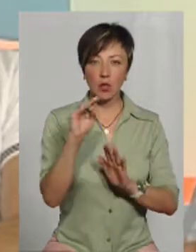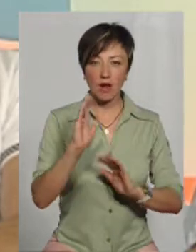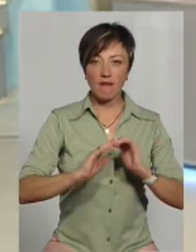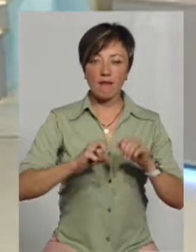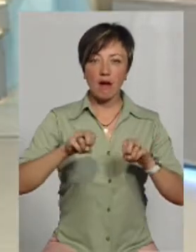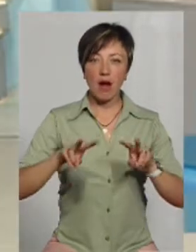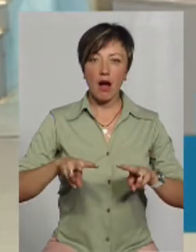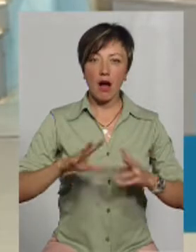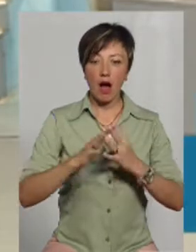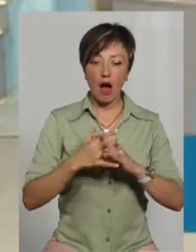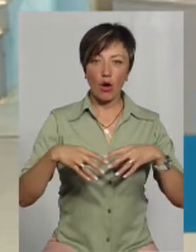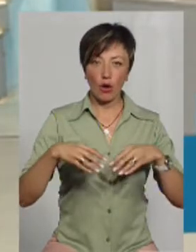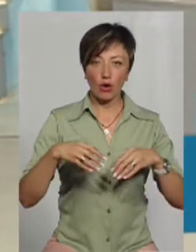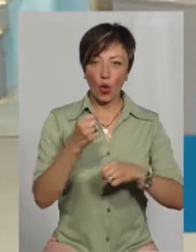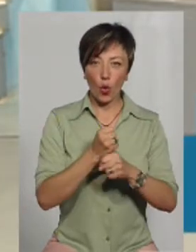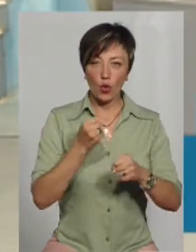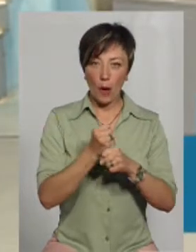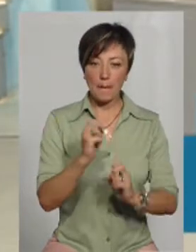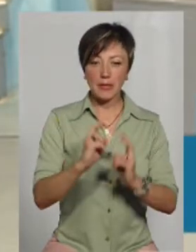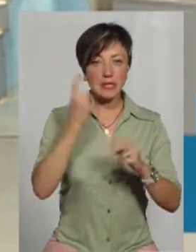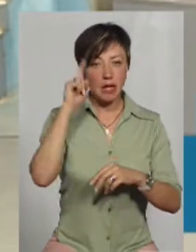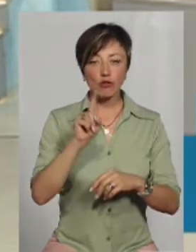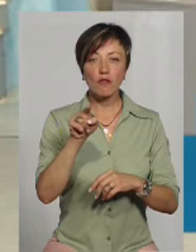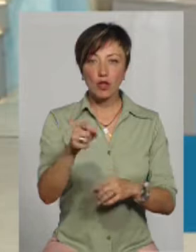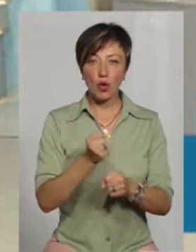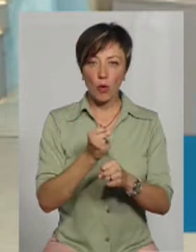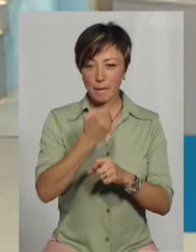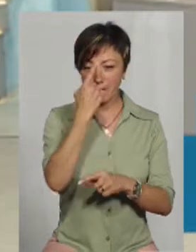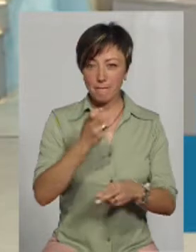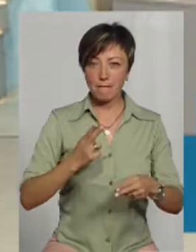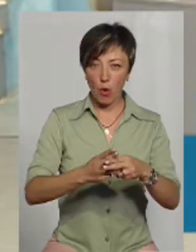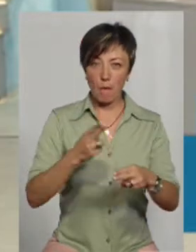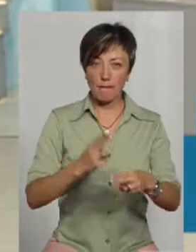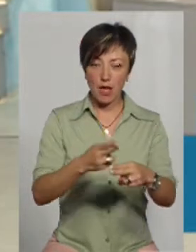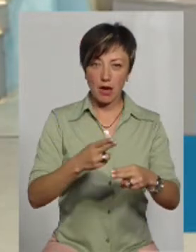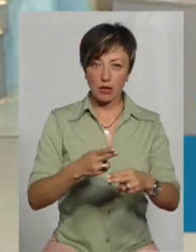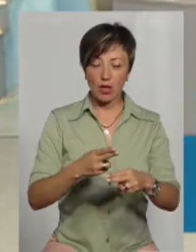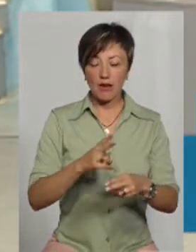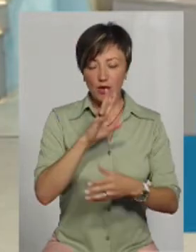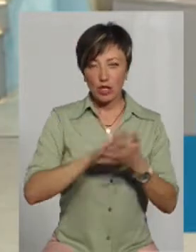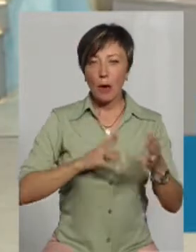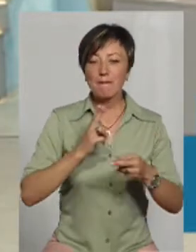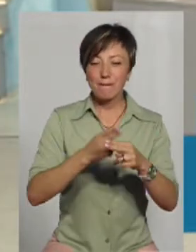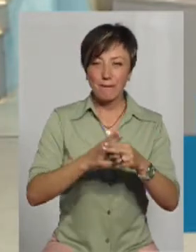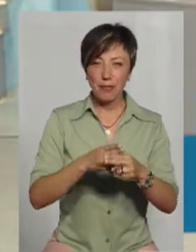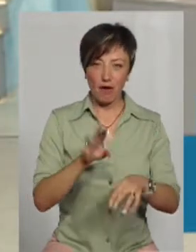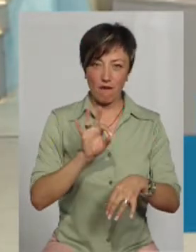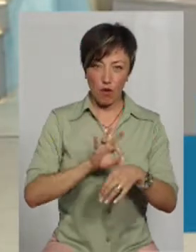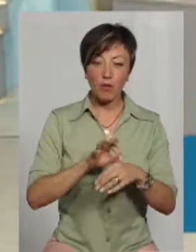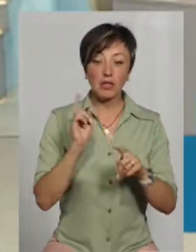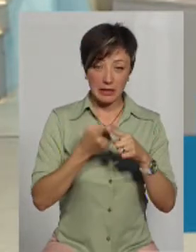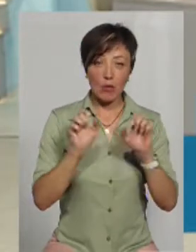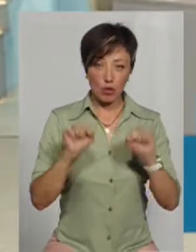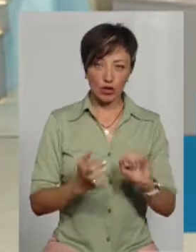фах агронома на підприємстві, щоб він знав, що він робить, щоб він попереджував хвороби. Тоді ці культури можна